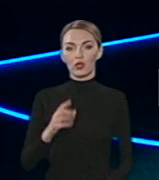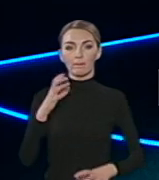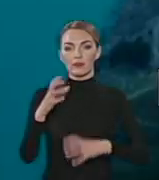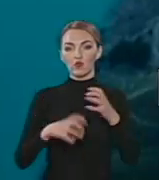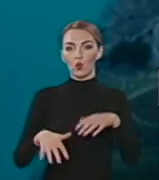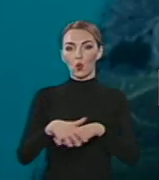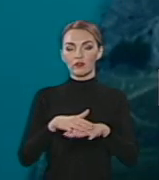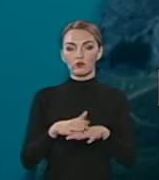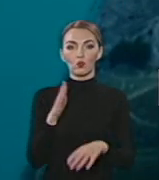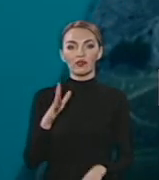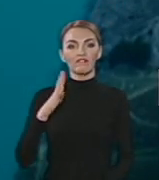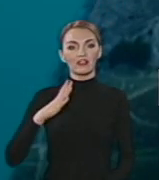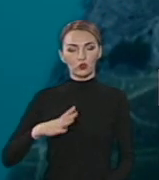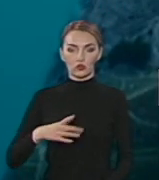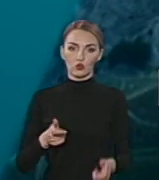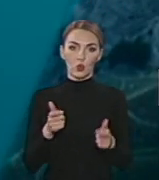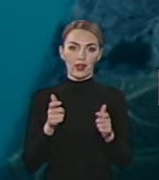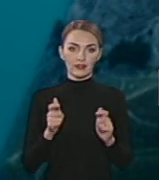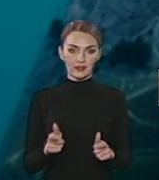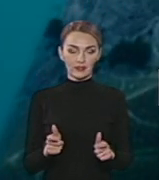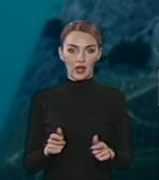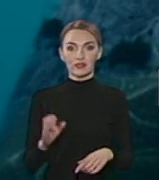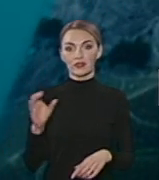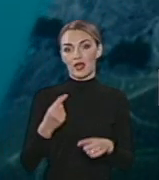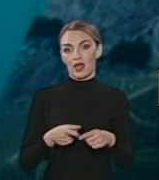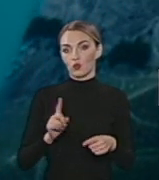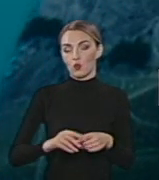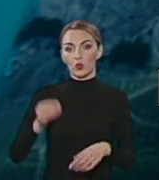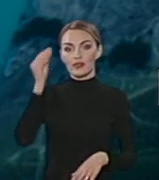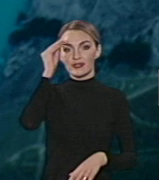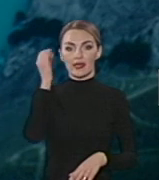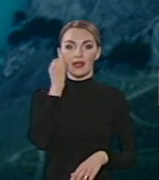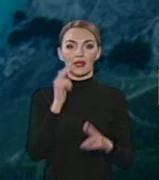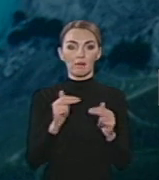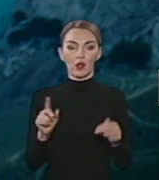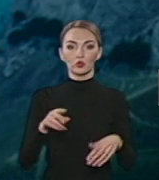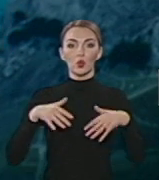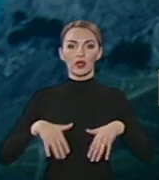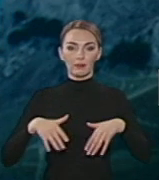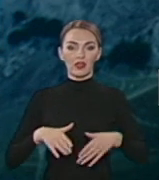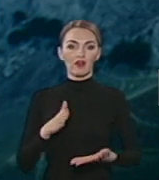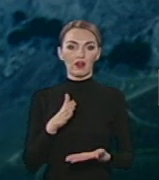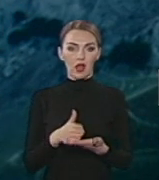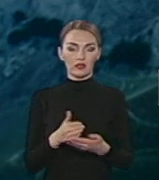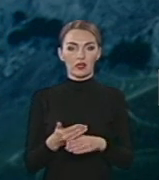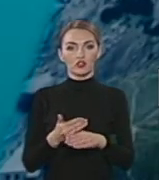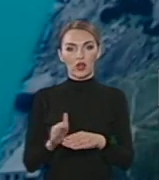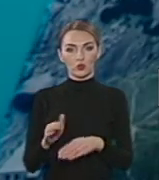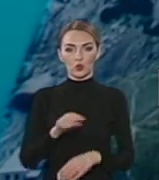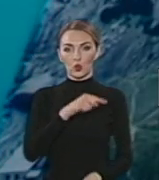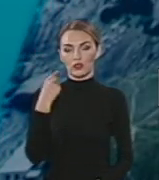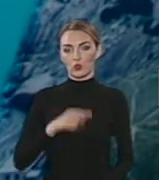сообщество будет вынуждено согласиться с этой позицией Кремля о том, что Крым является частью российской территории.